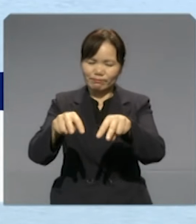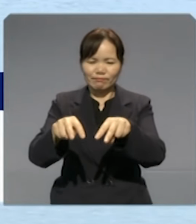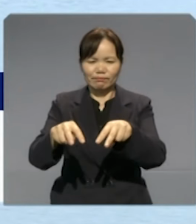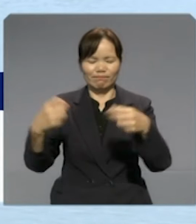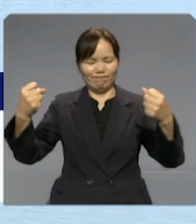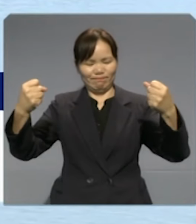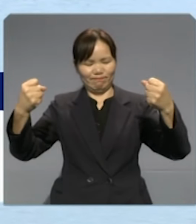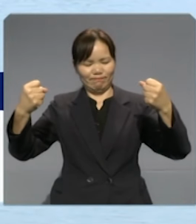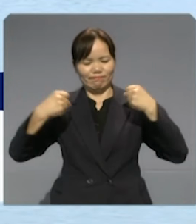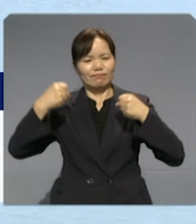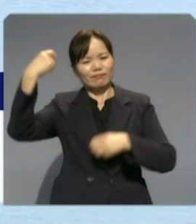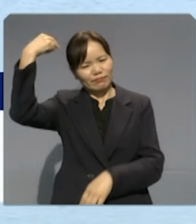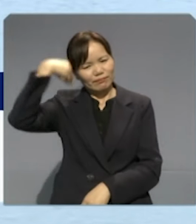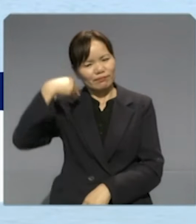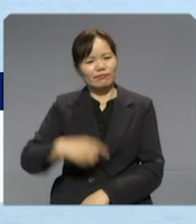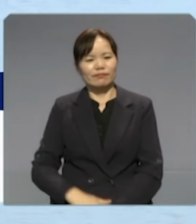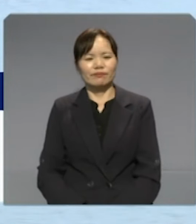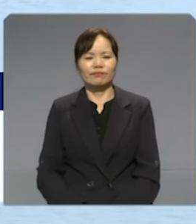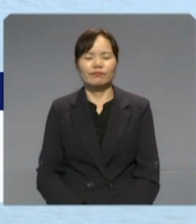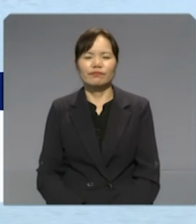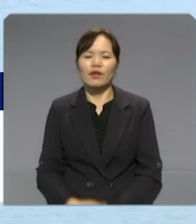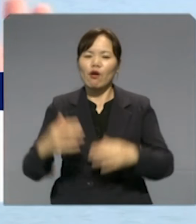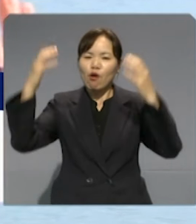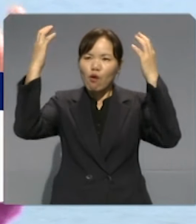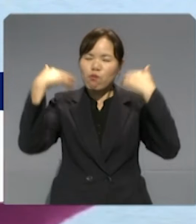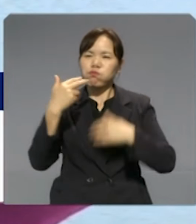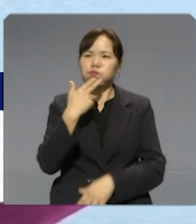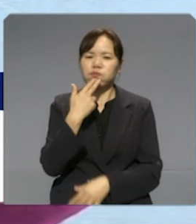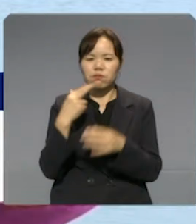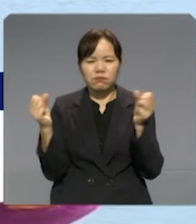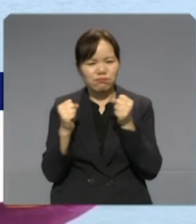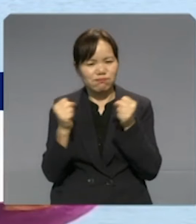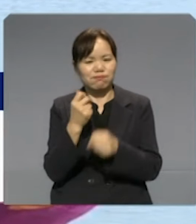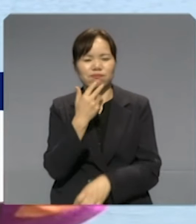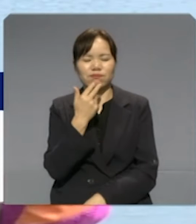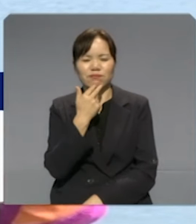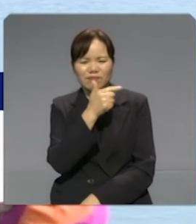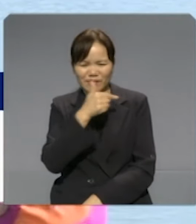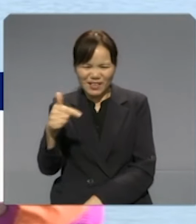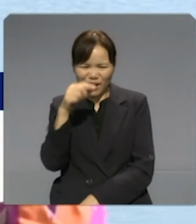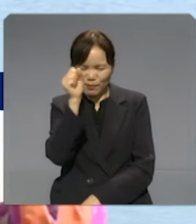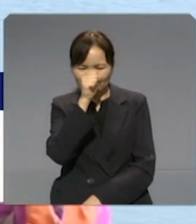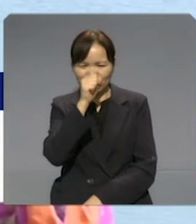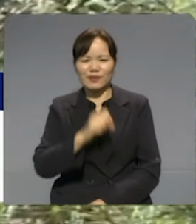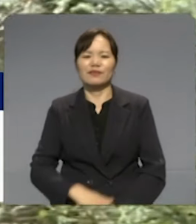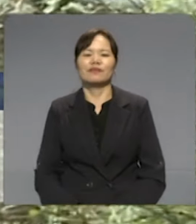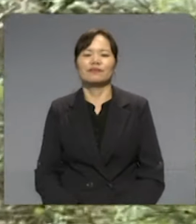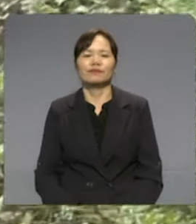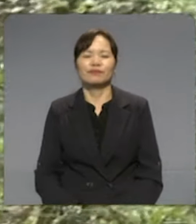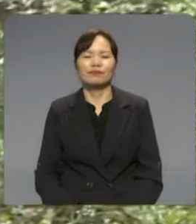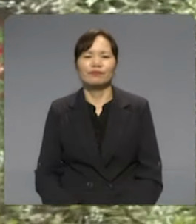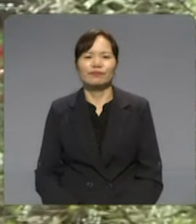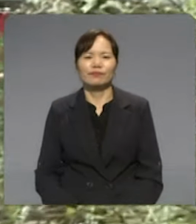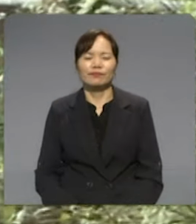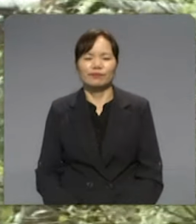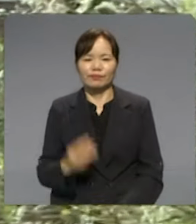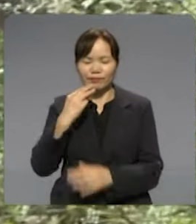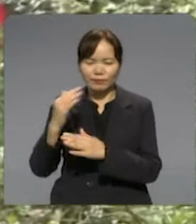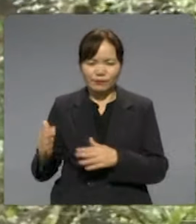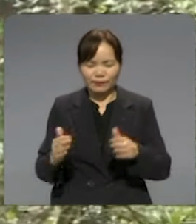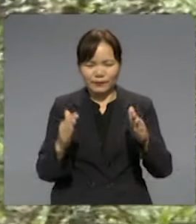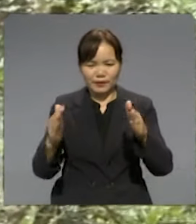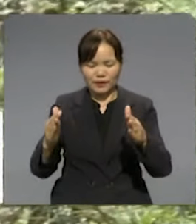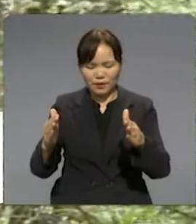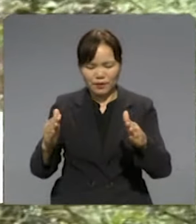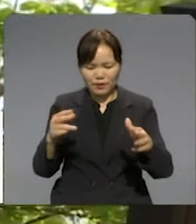걸으니까 건강해지는 것 같아요. 뭐 덥지도 않고 춥지도 않고 그래요. 너무 좋아요. 경기 둘레길